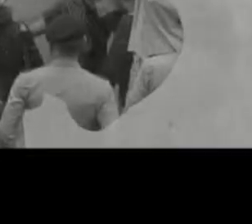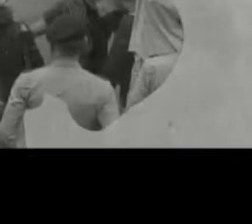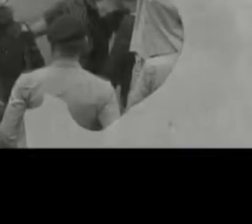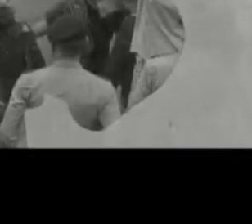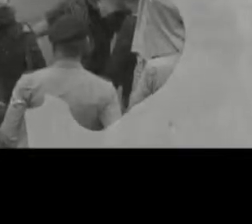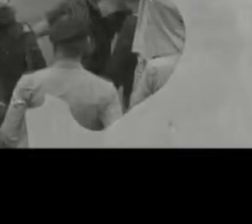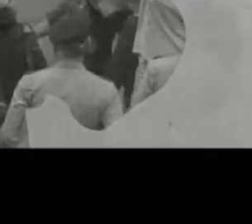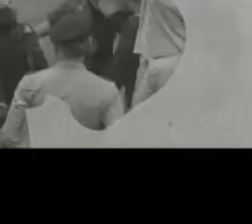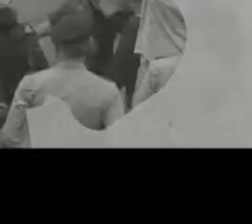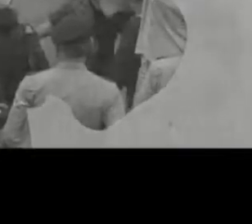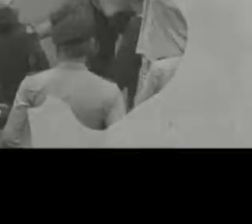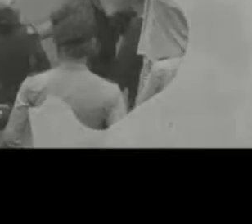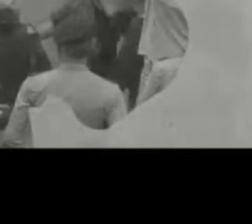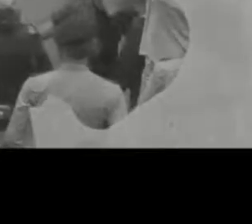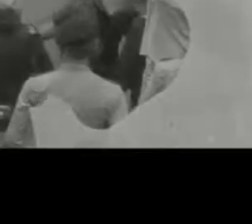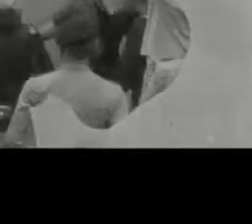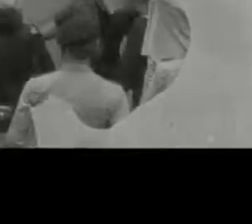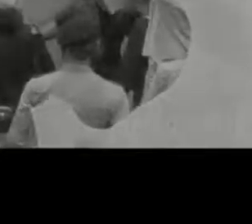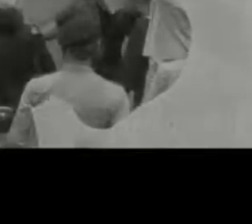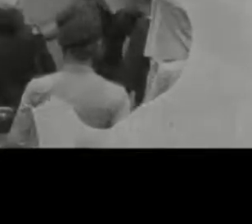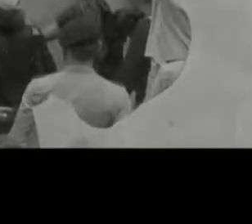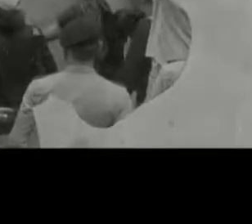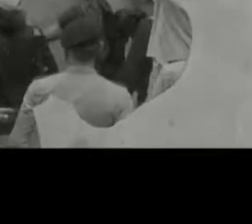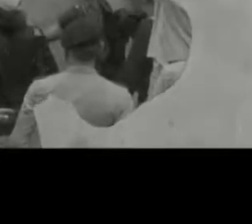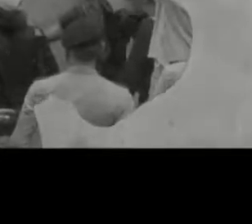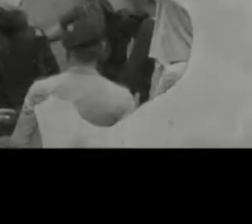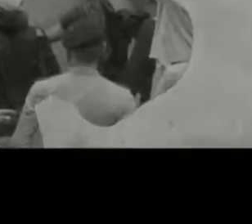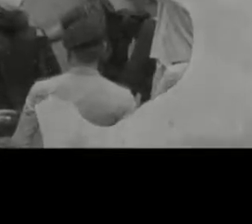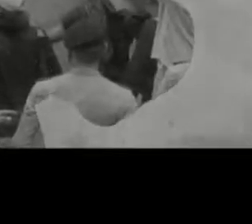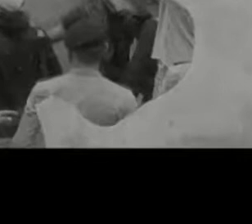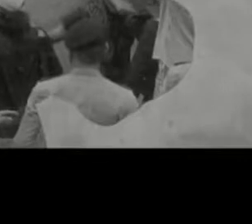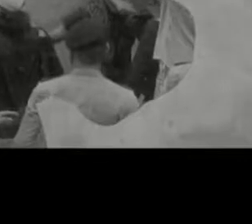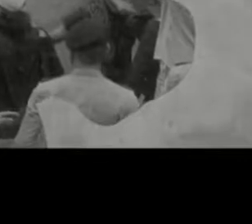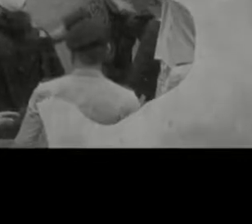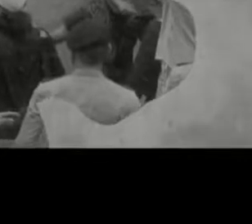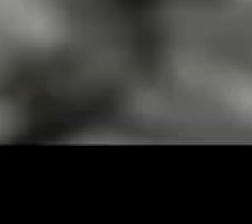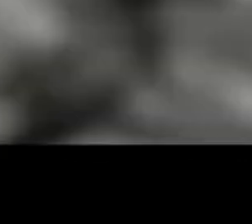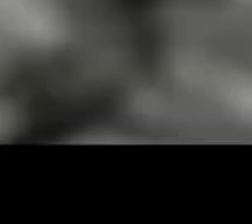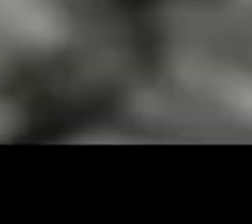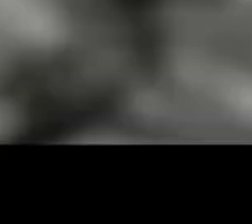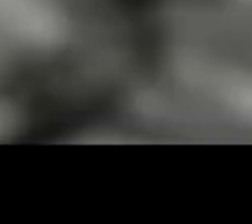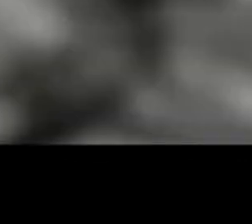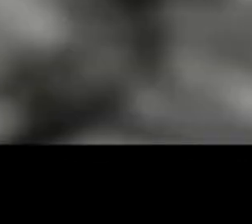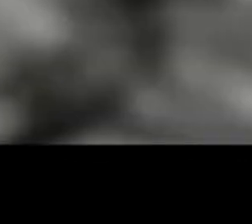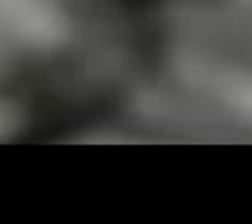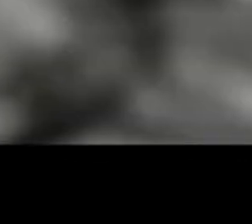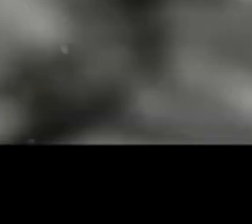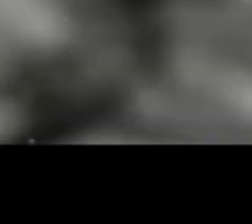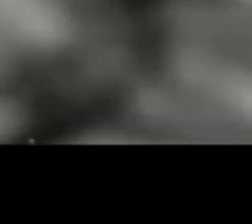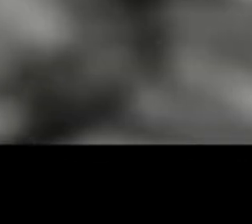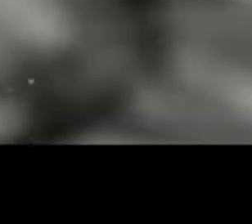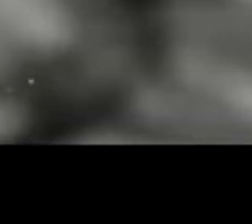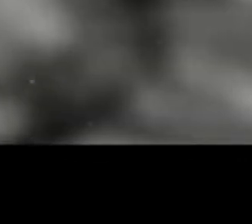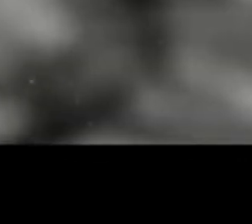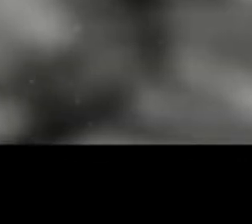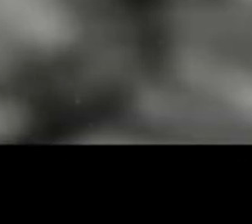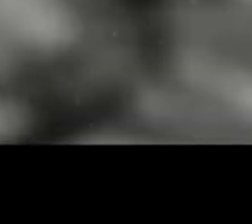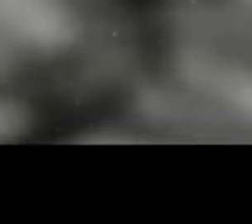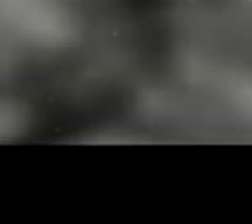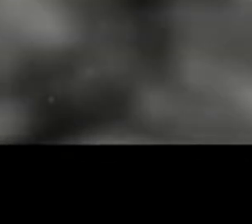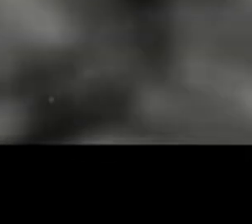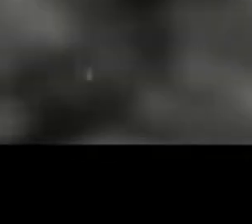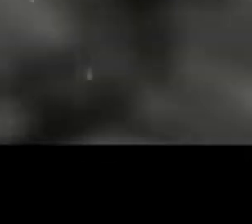Asal kalian tidak membawa ego bergerombol di sana-sini. Berhaha-hihi mengabaikan yang diatur.